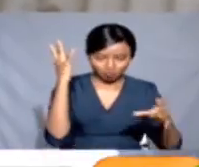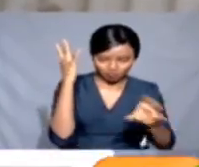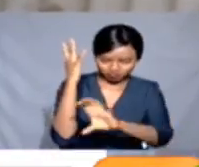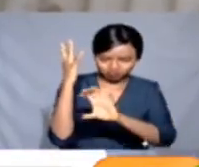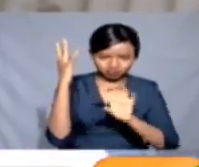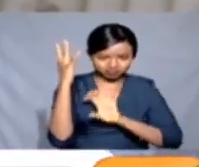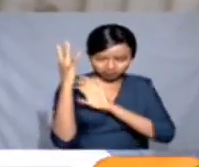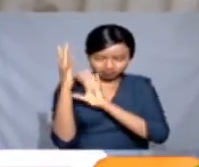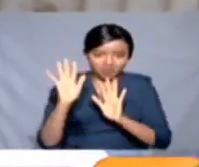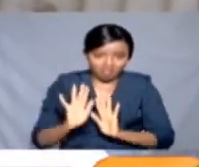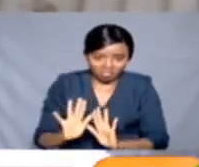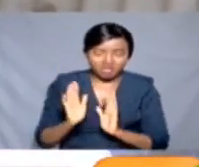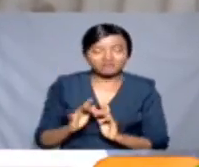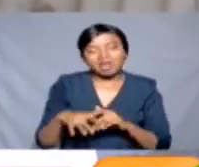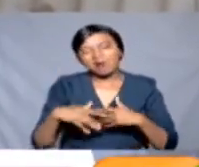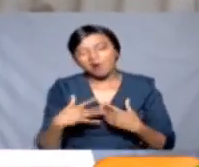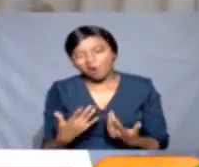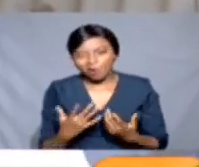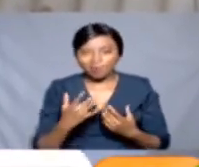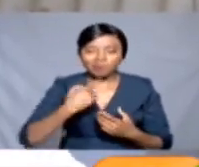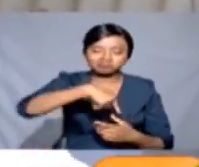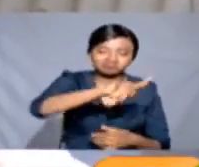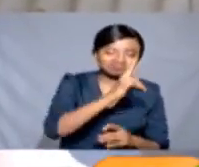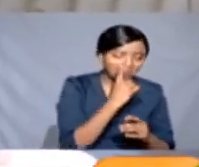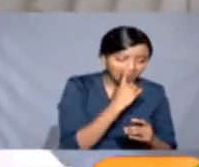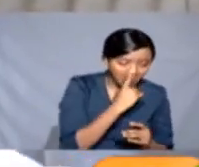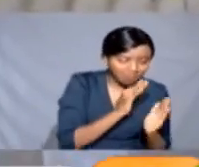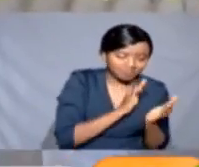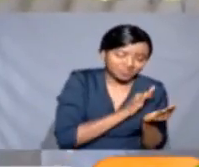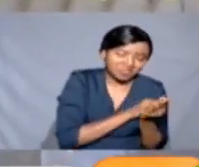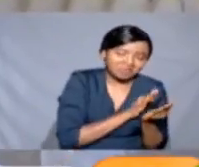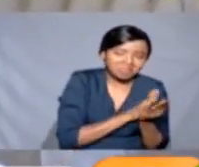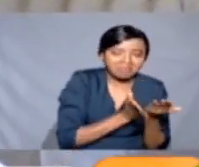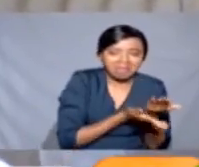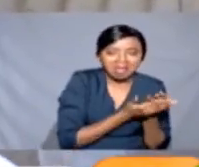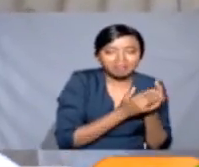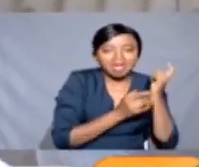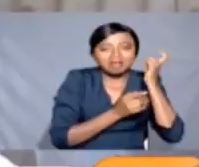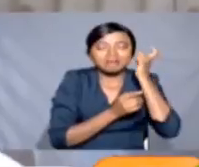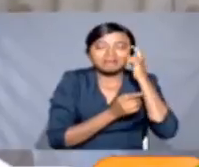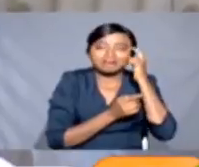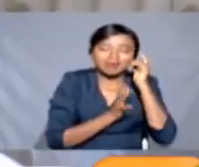Mwingine anaweza kuenda nayo aende awekee hapo kwa nyumba as a remembrance.